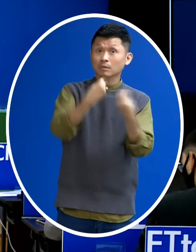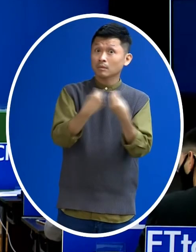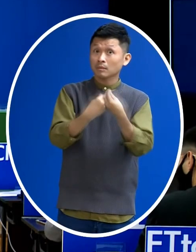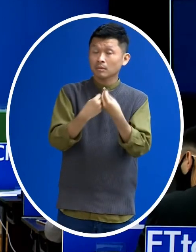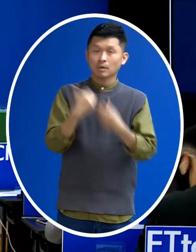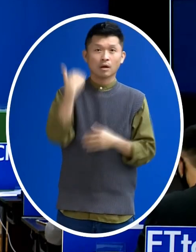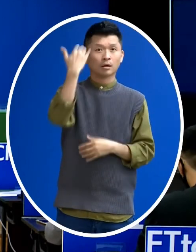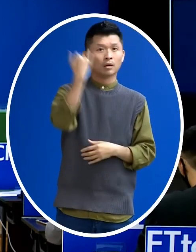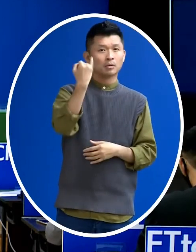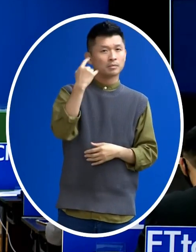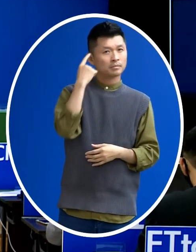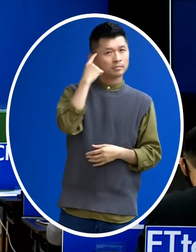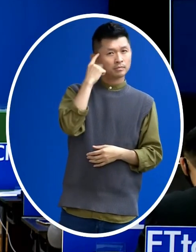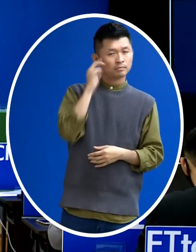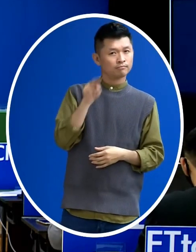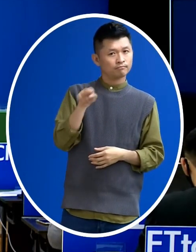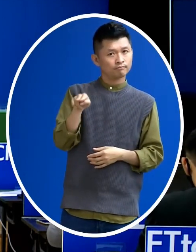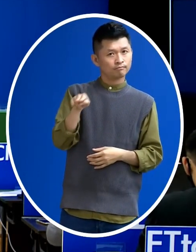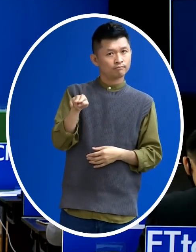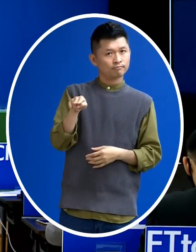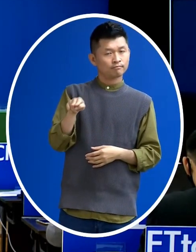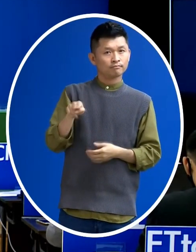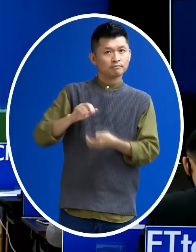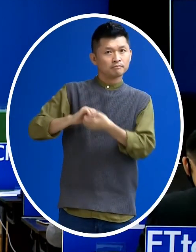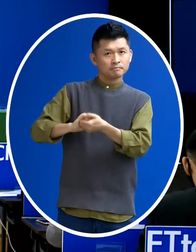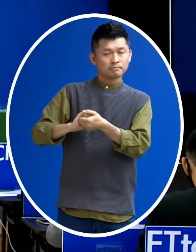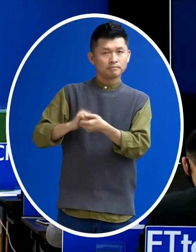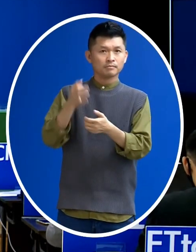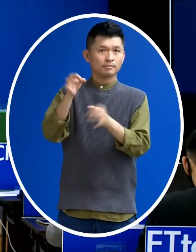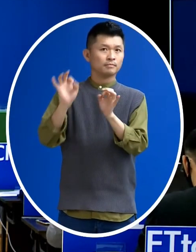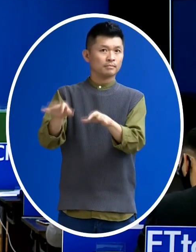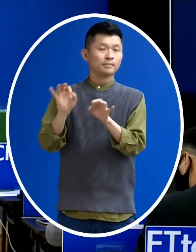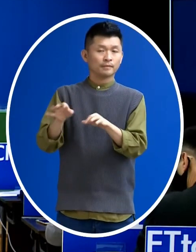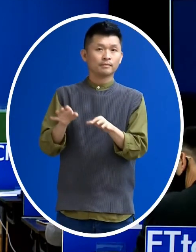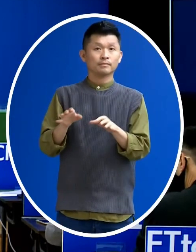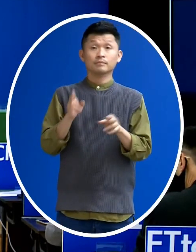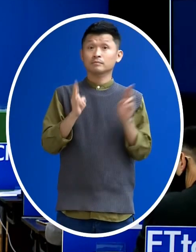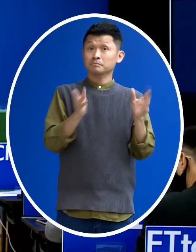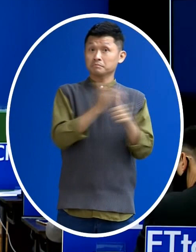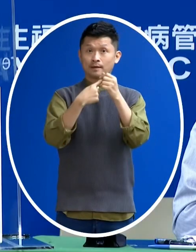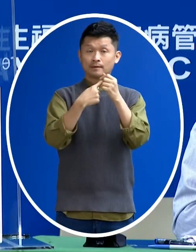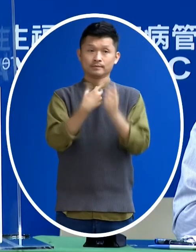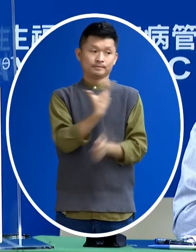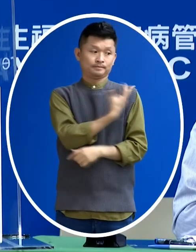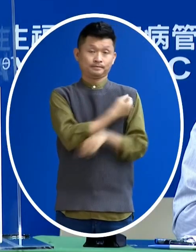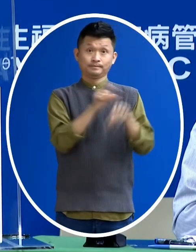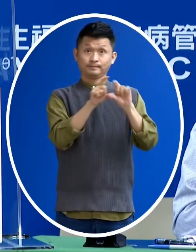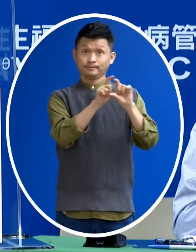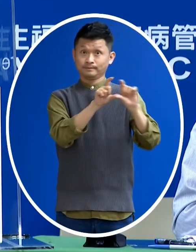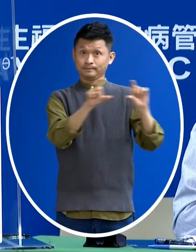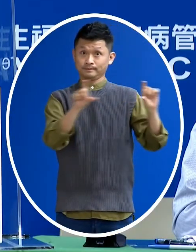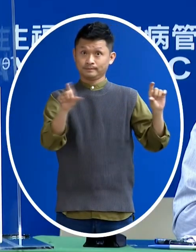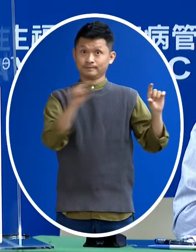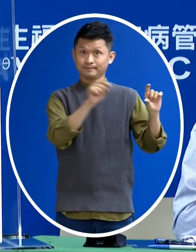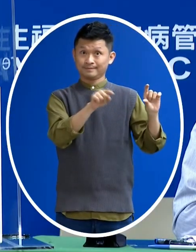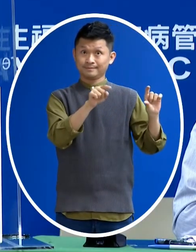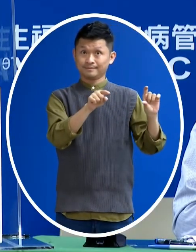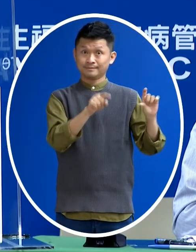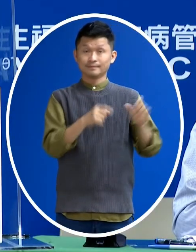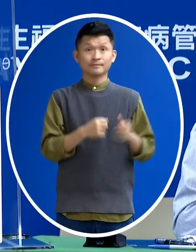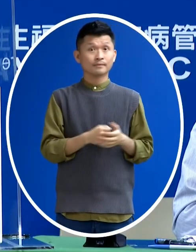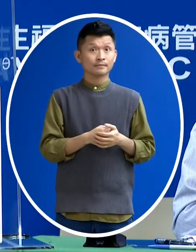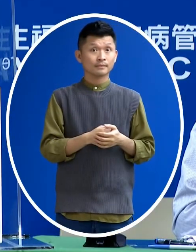是高虹安说他有觉得说这样子的决定有点浪费，那我们指挥中心怎么看？ 疫苗都不是哈，就是